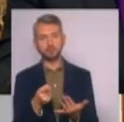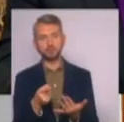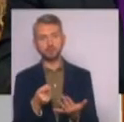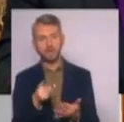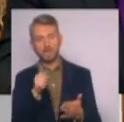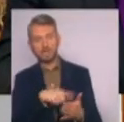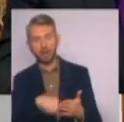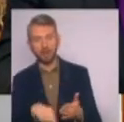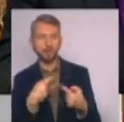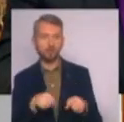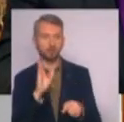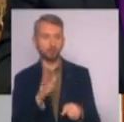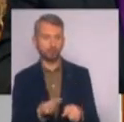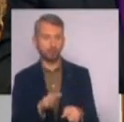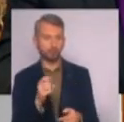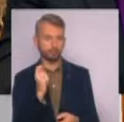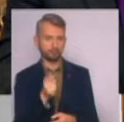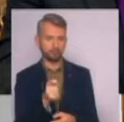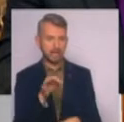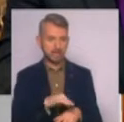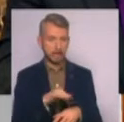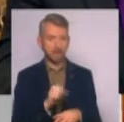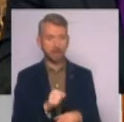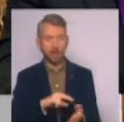знятий, інший буде виставлений діагноз. А